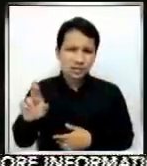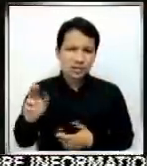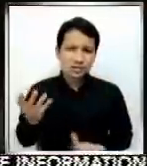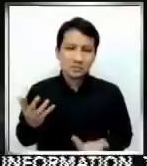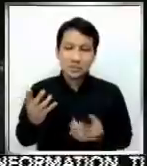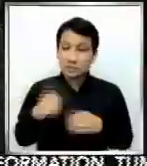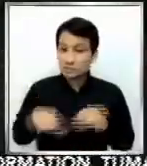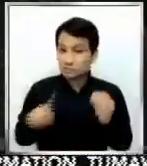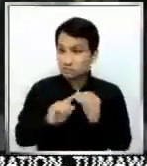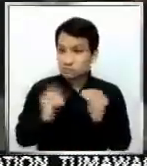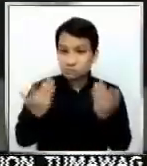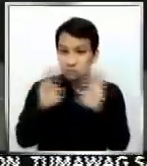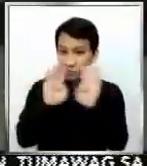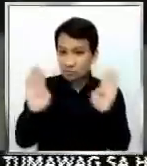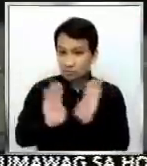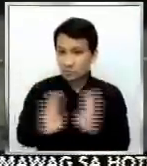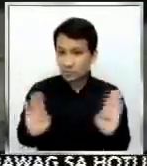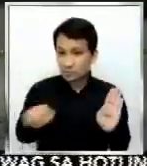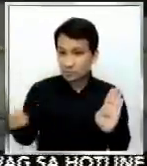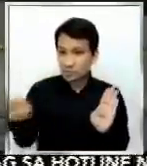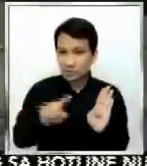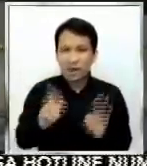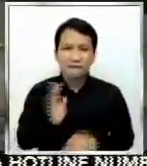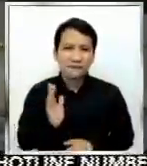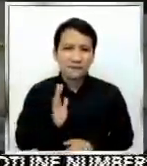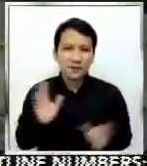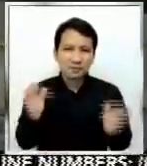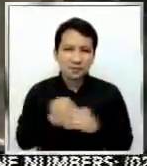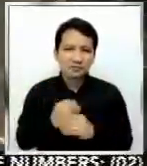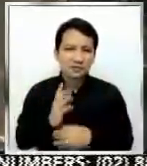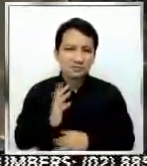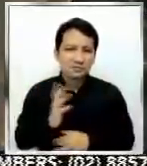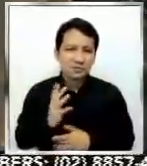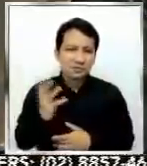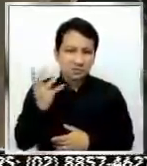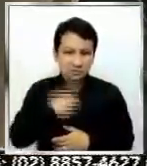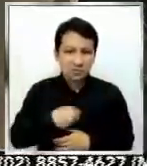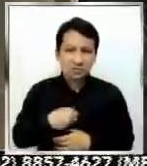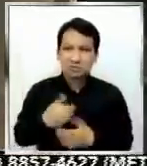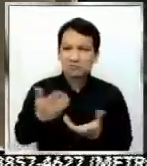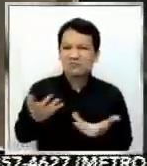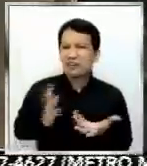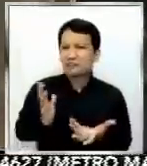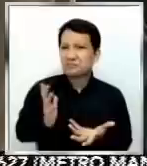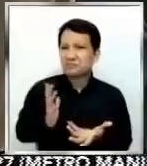walang bukas na pasyalan, sulit pa rin daw ang pagpunta nila rito. Para po